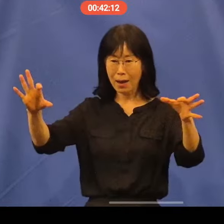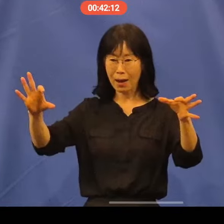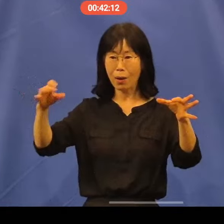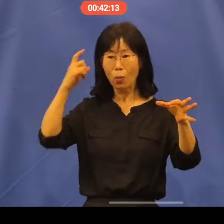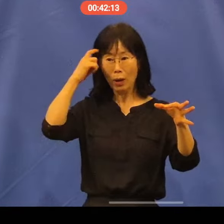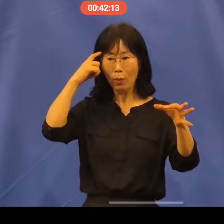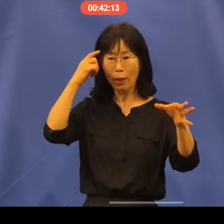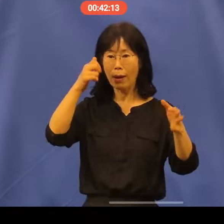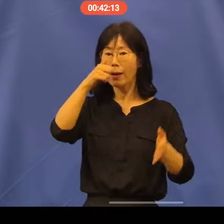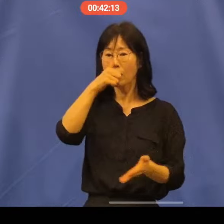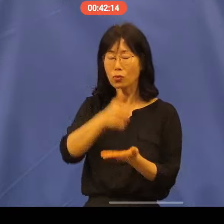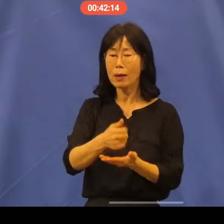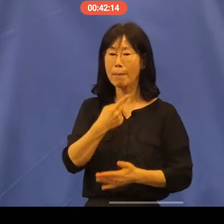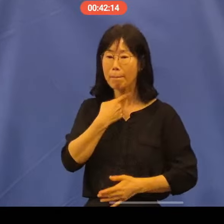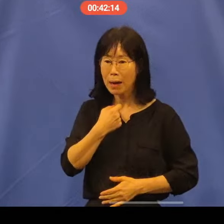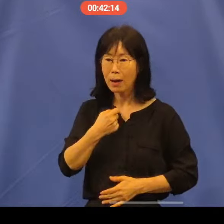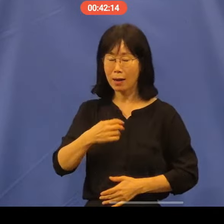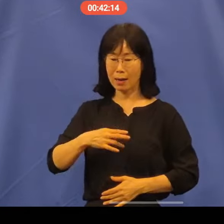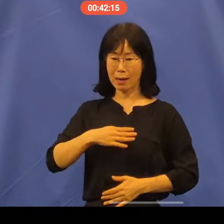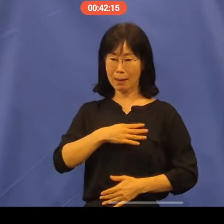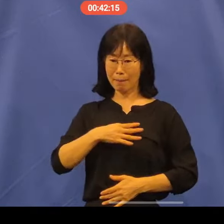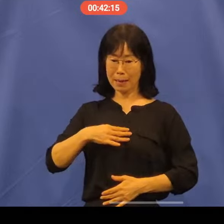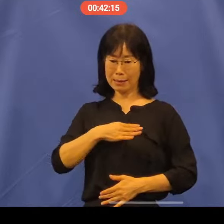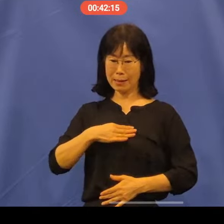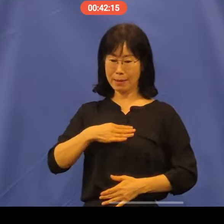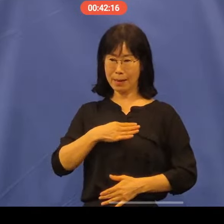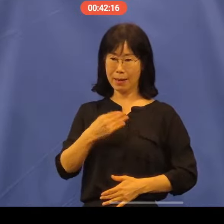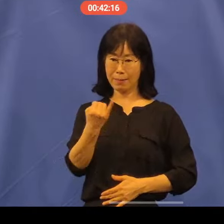거예요. 더 이상 회개를 미룰 수가 없었어요.